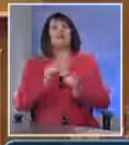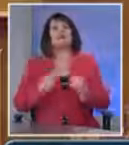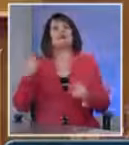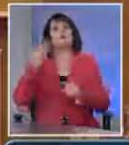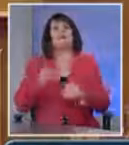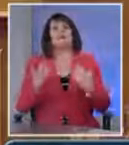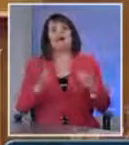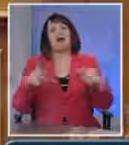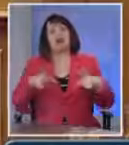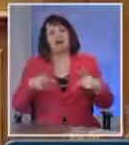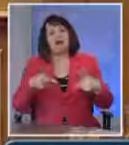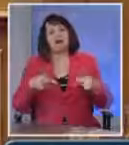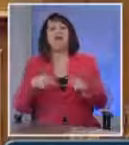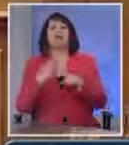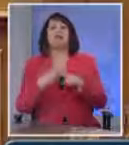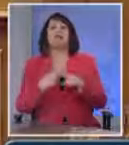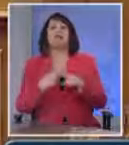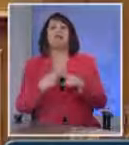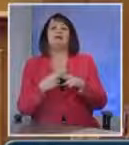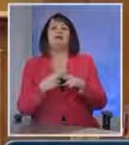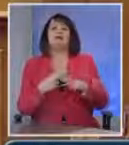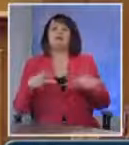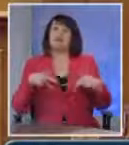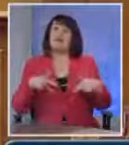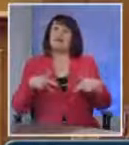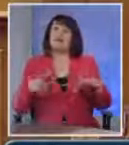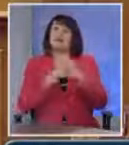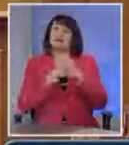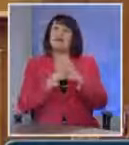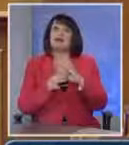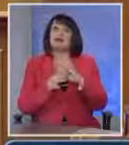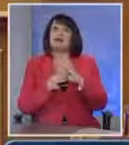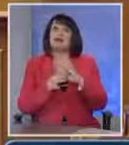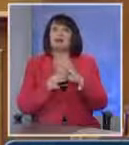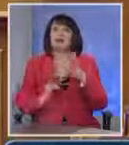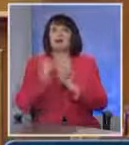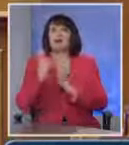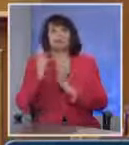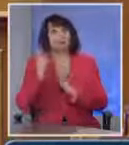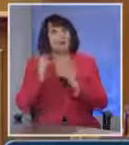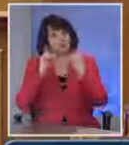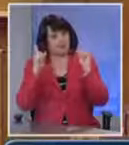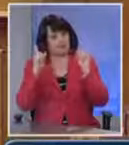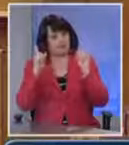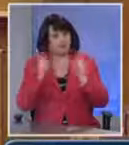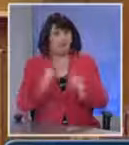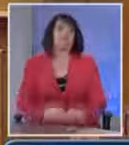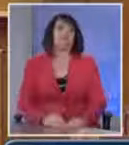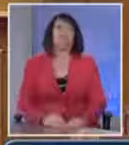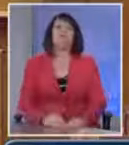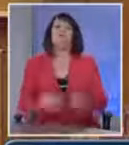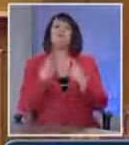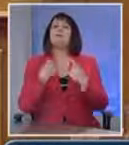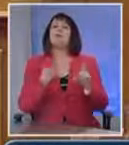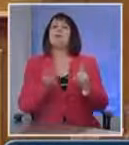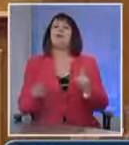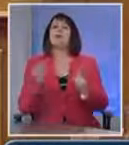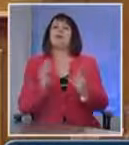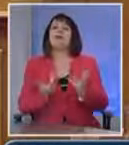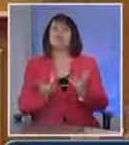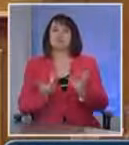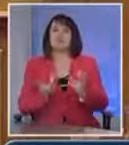μετά την αξία των κυβερνήσεων των προοδευτικών. Πιο παράξενο όμως